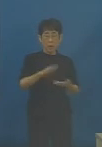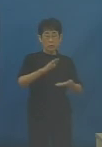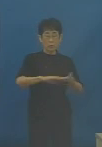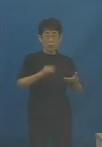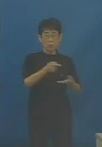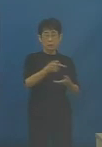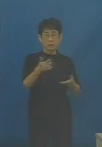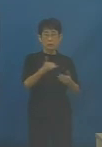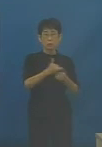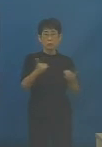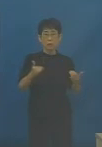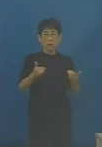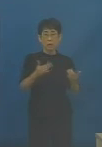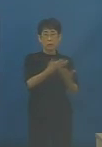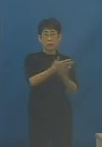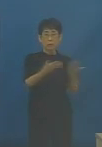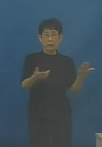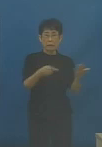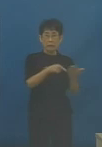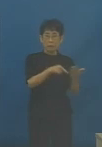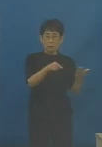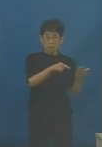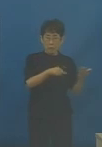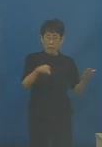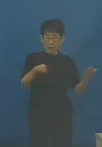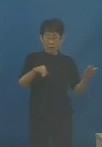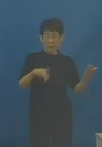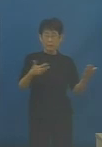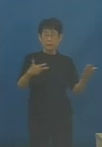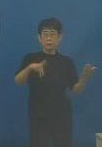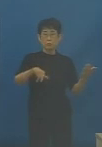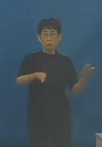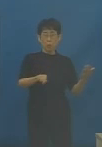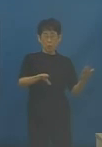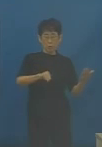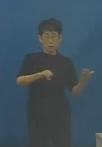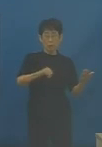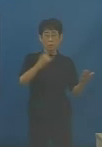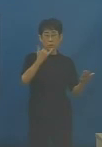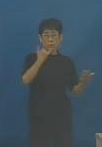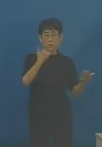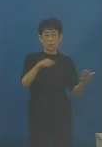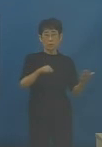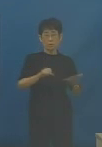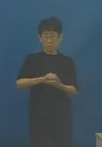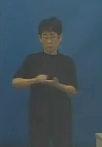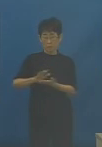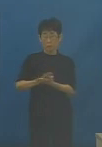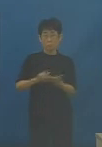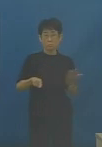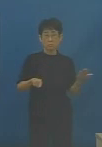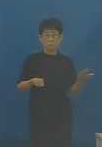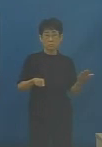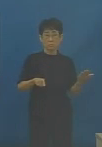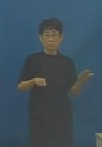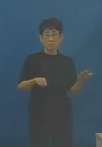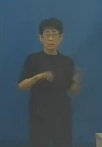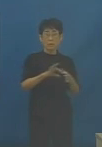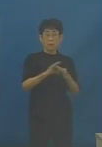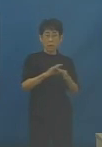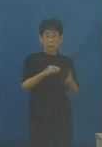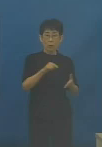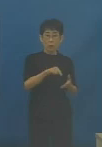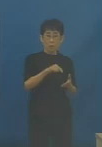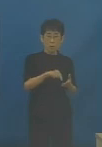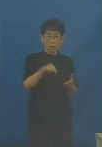のデータ領域のところは HERSYS を使ってもいいということが示されています。で従いましてこれを我